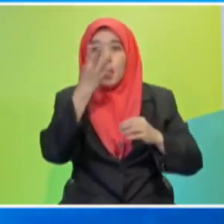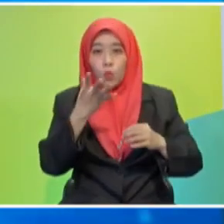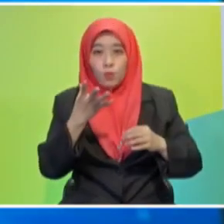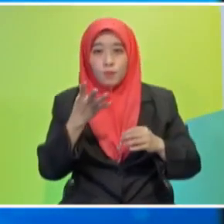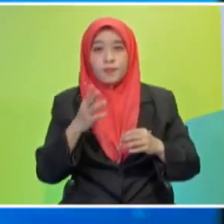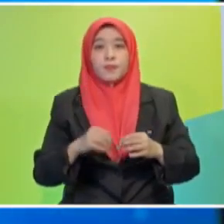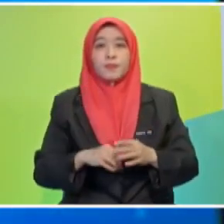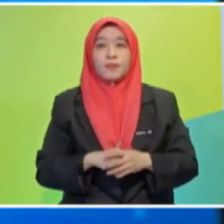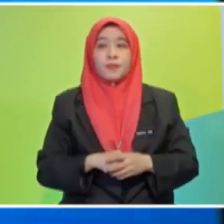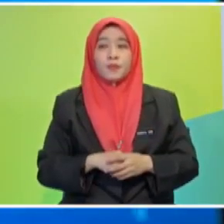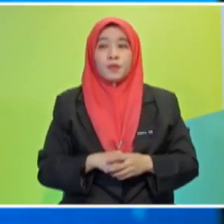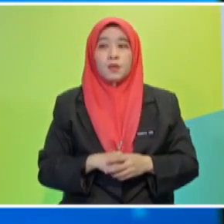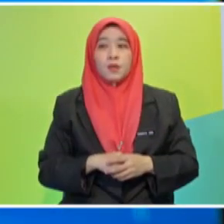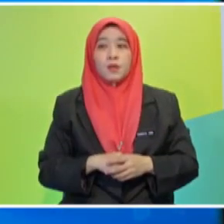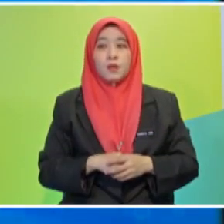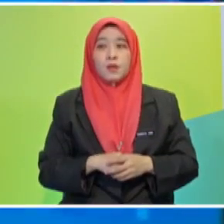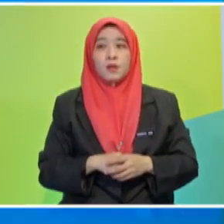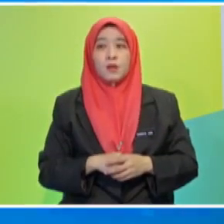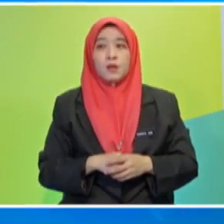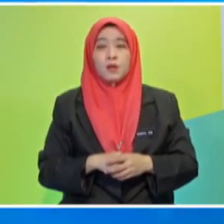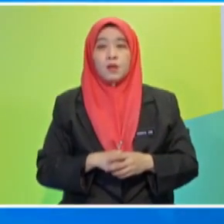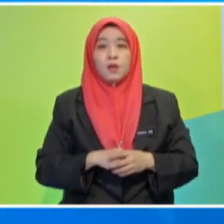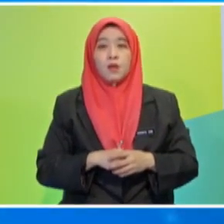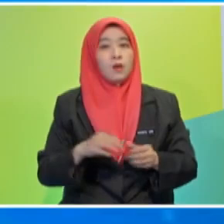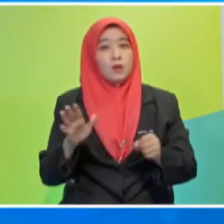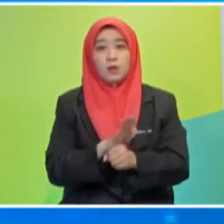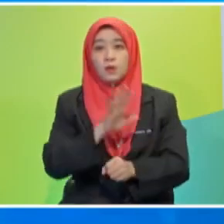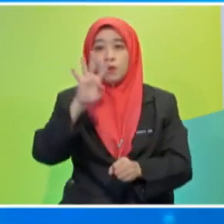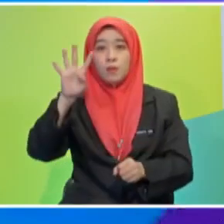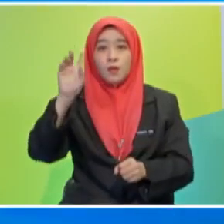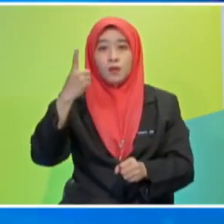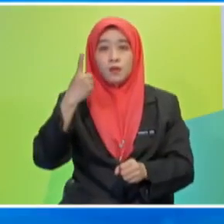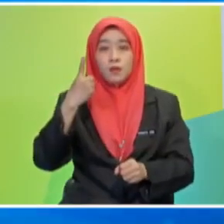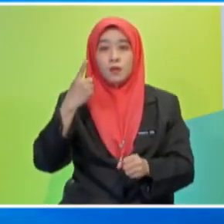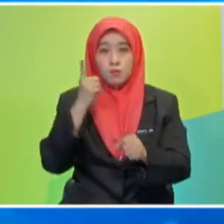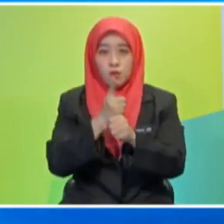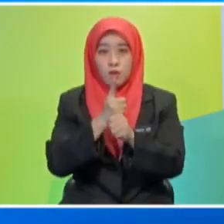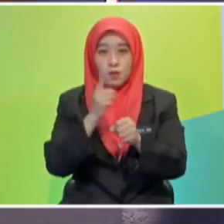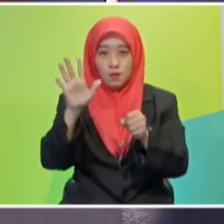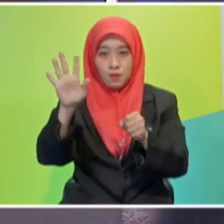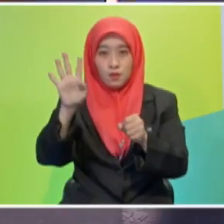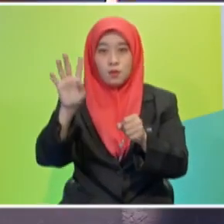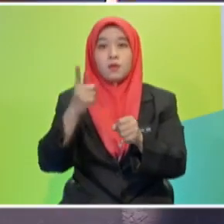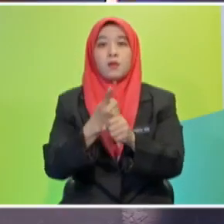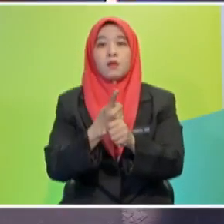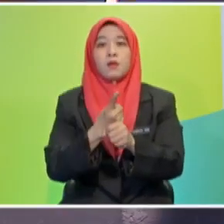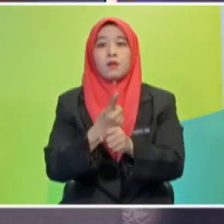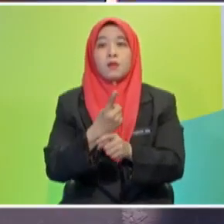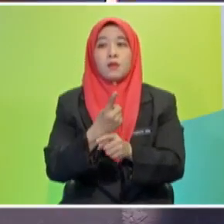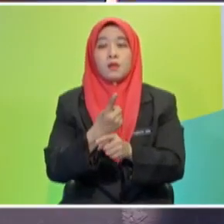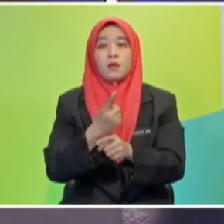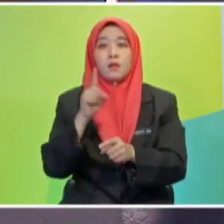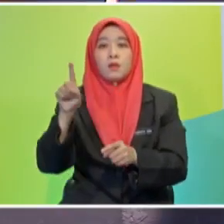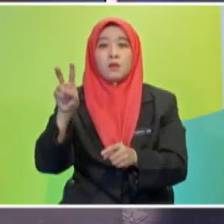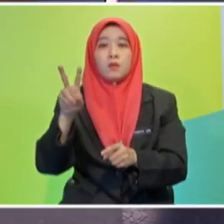baik. Takal. Dan cukup 4 cikgu. Cukup 4. Jadi cikgu tengok dulu. Betul tak Aiman? Betul ke cikgu? Okey, 1,